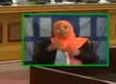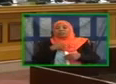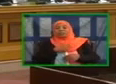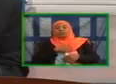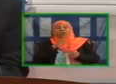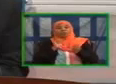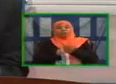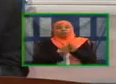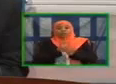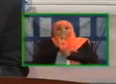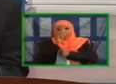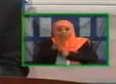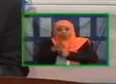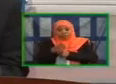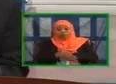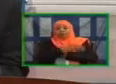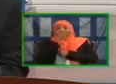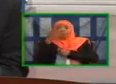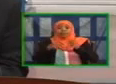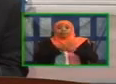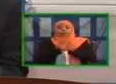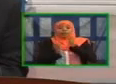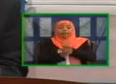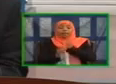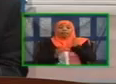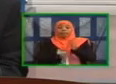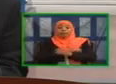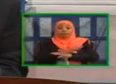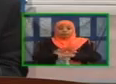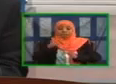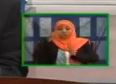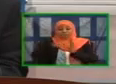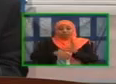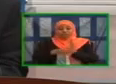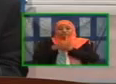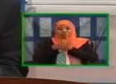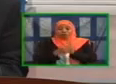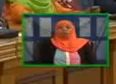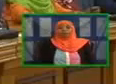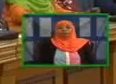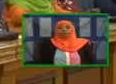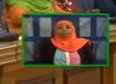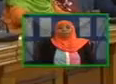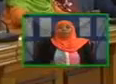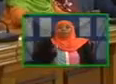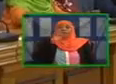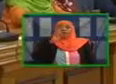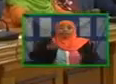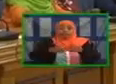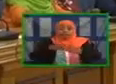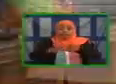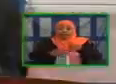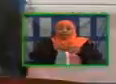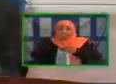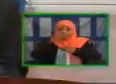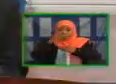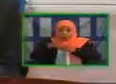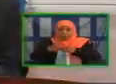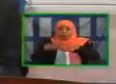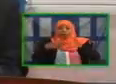hizo. Serikali ya Mapinduzi ya Zanzibar chini ya uongozi wa Mheshimiwa Dr. Ali Mohamed Shein baki kuwepo